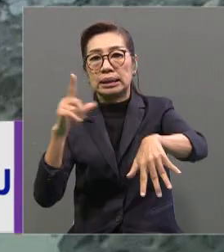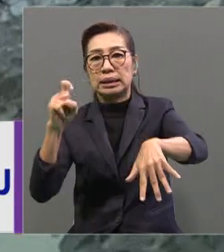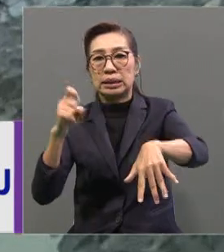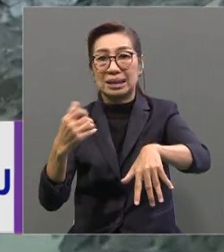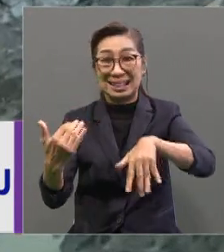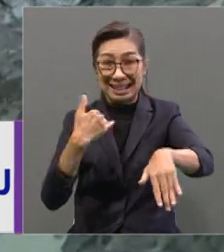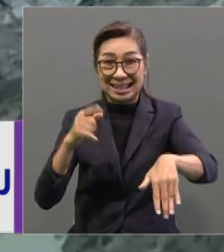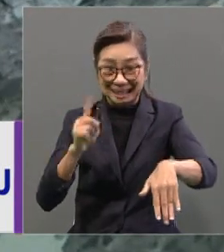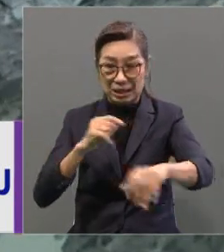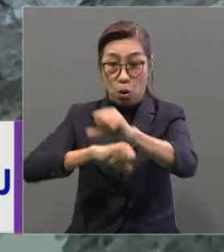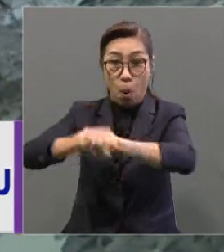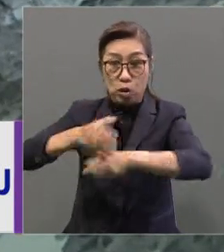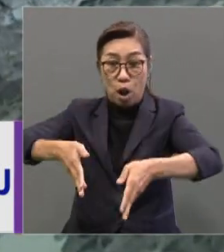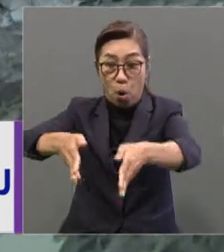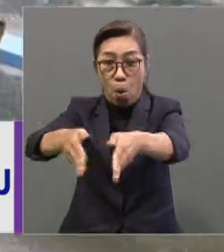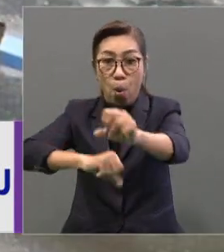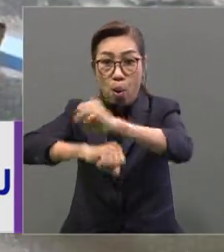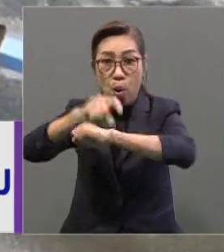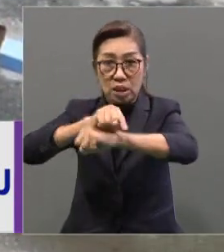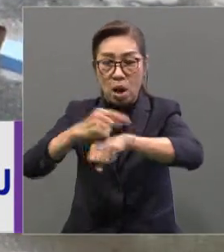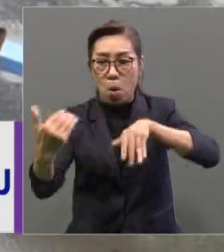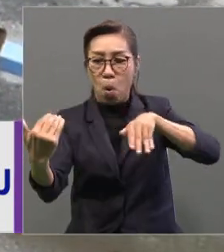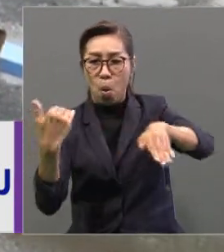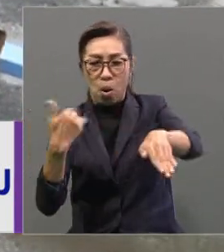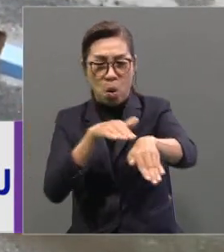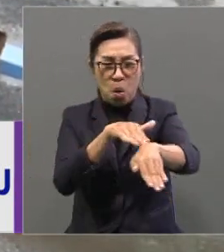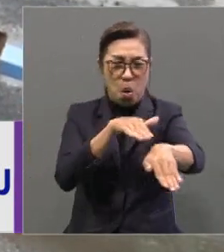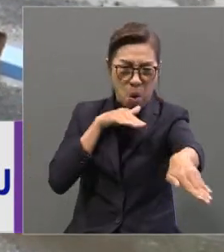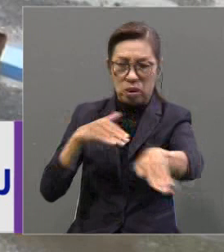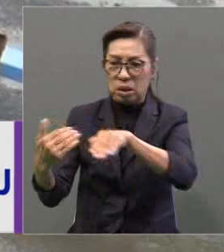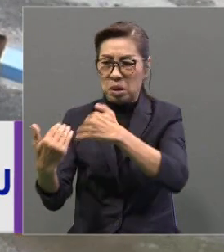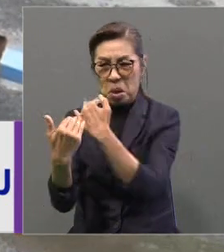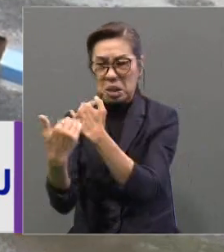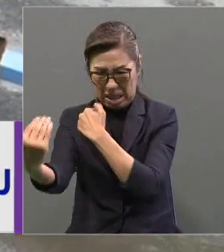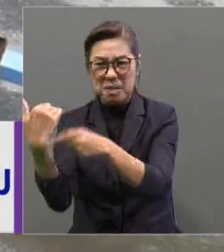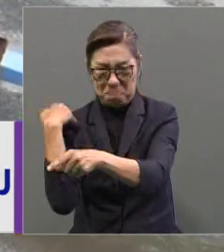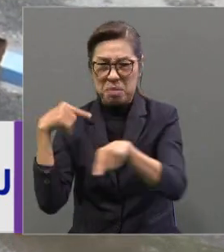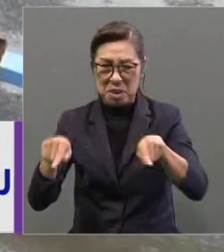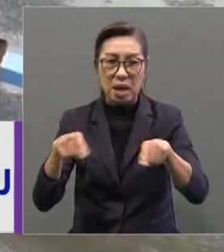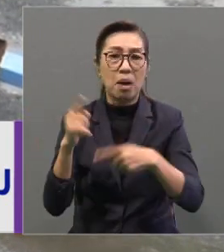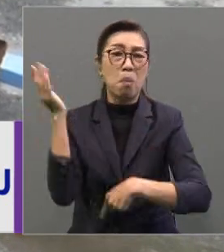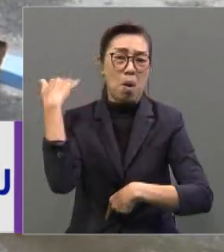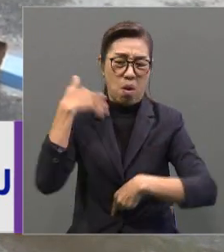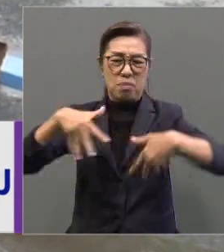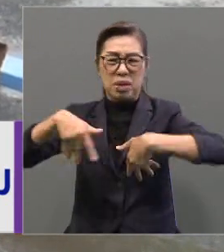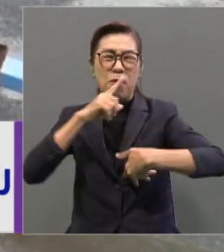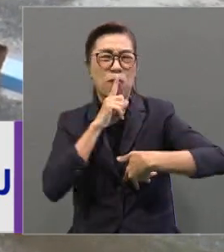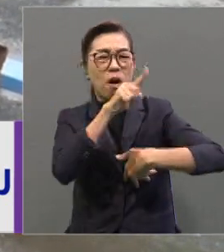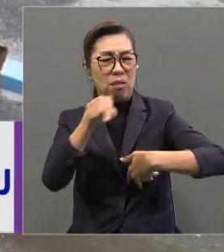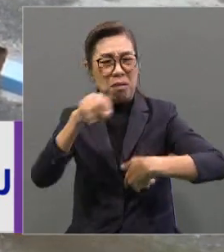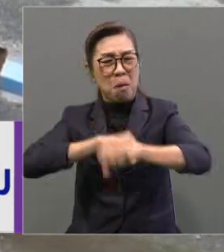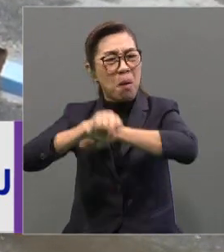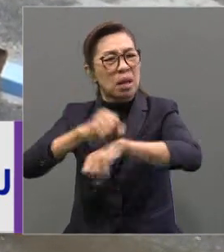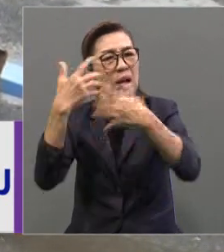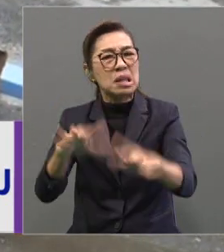ยปกติขณะที่ก่อสร้างเนี่ยหลายคนก็บอกว่ารถมันติดอยู่แล้วติดหนักอยู่แล้วมีเคยมีคำร้องเรียนว่าเอ๊ะการก่อสร้างจ